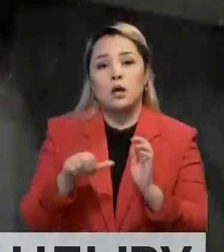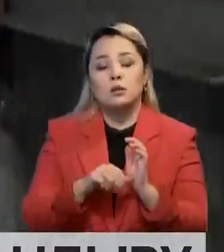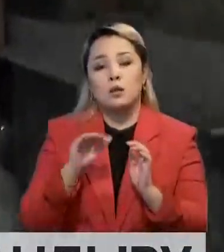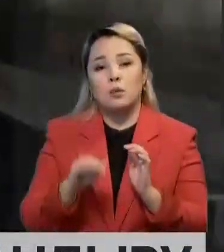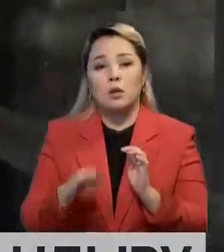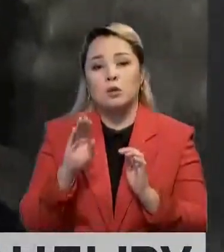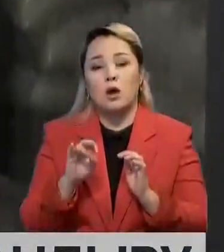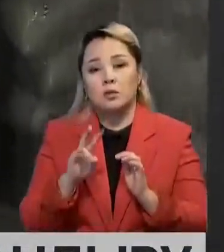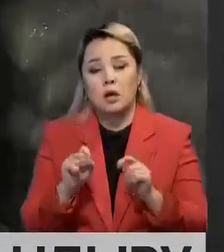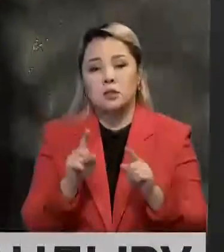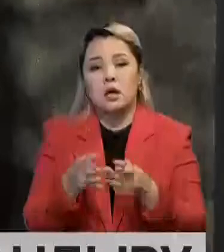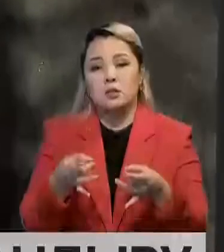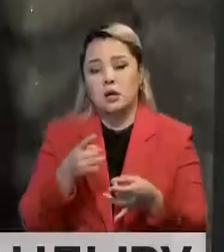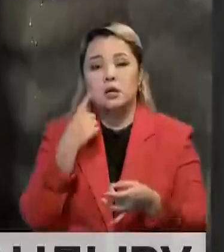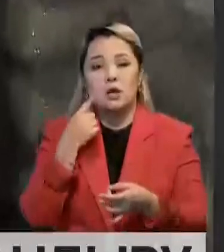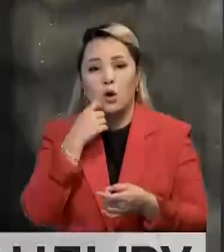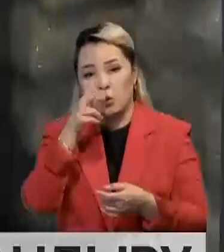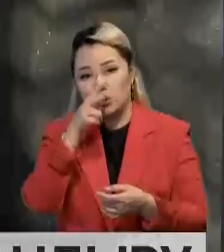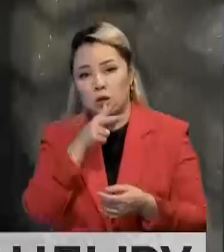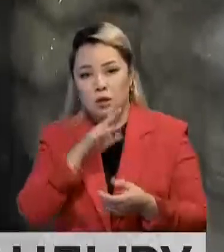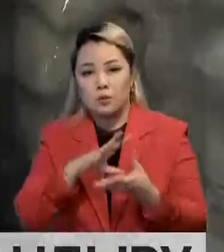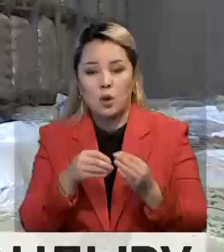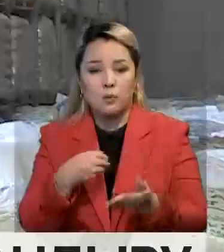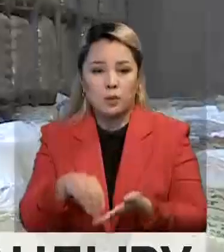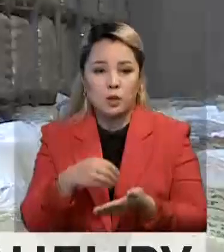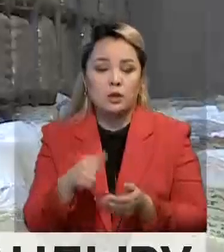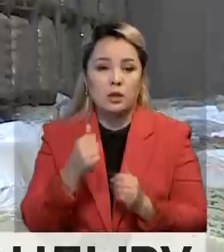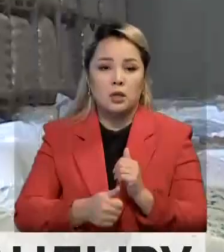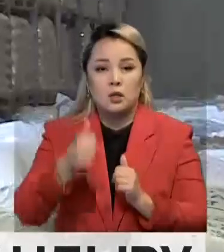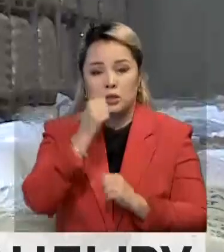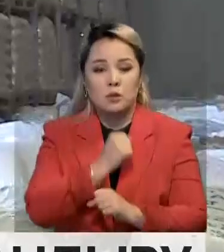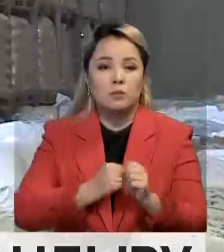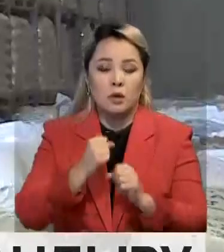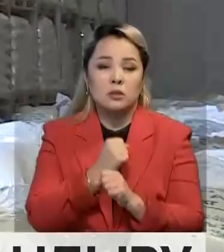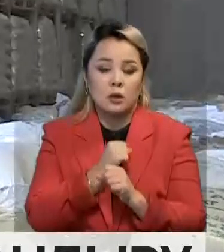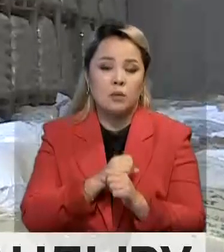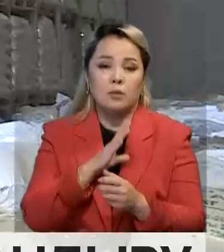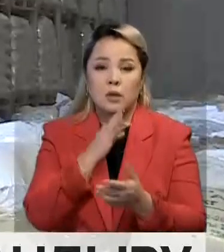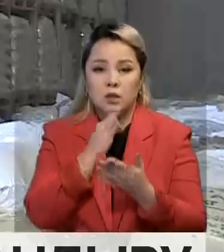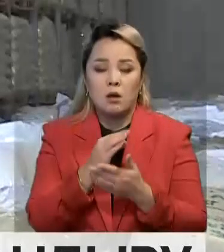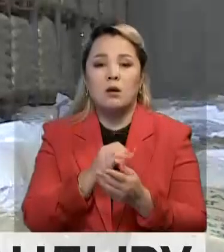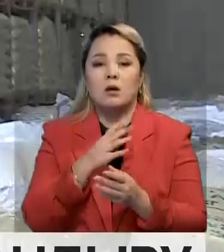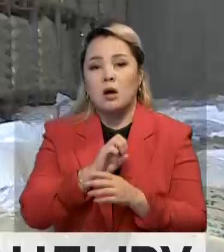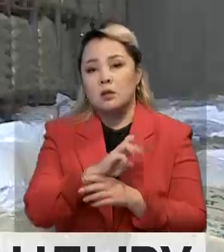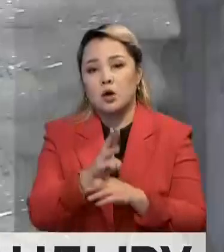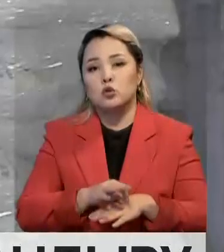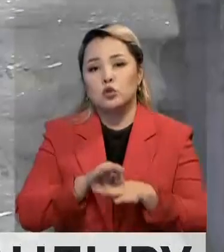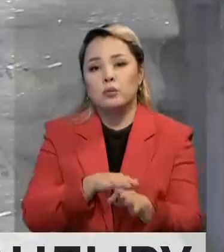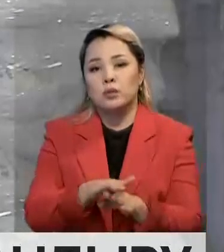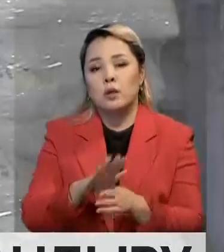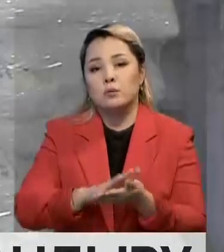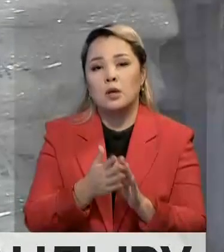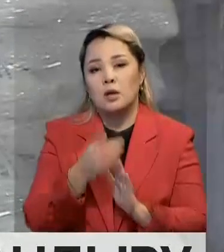тонна қант шикізатының 3 айлық көлемін сатып алып, жыл бойы тұрақты қайта өңдеуді қамтамасыз етеді. Артынша бір жылға келесі